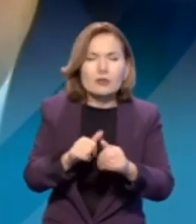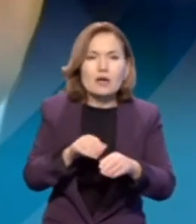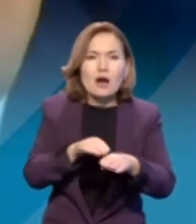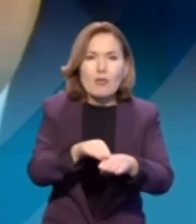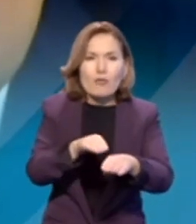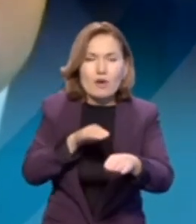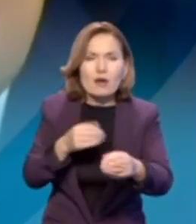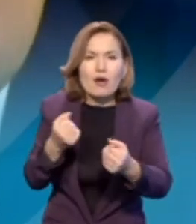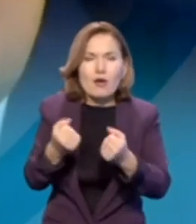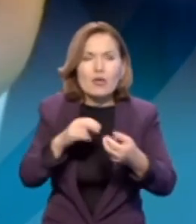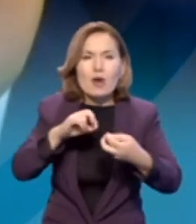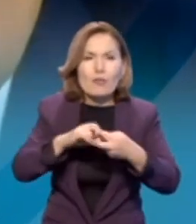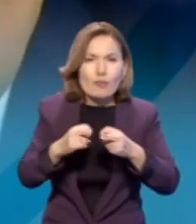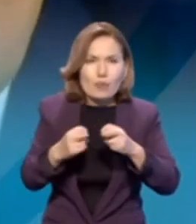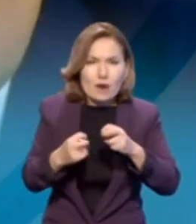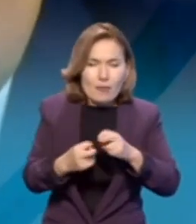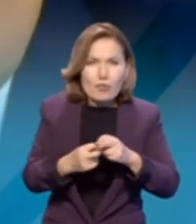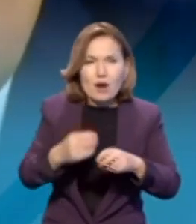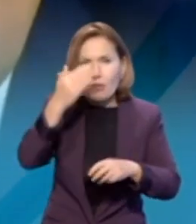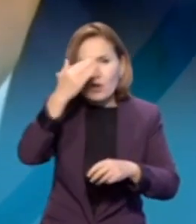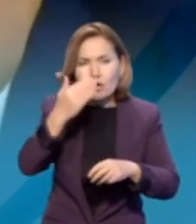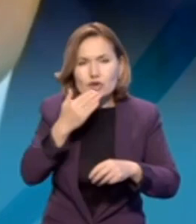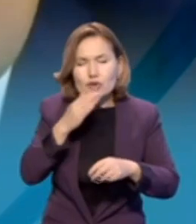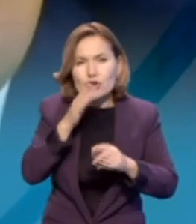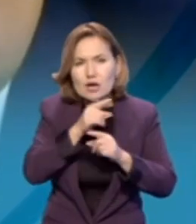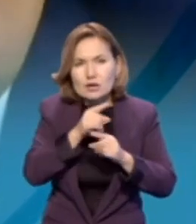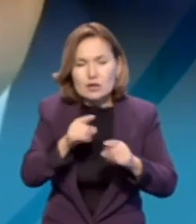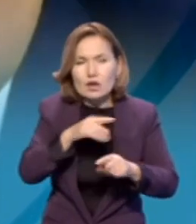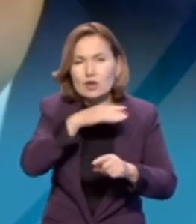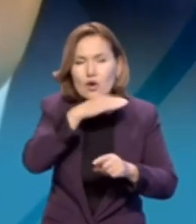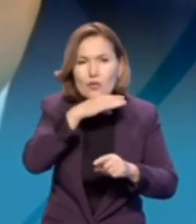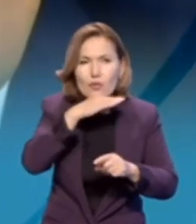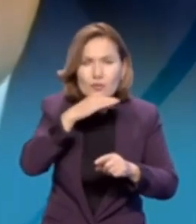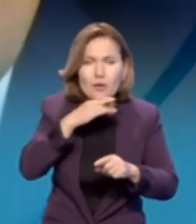кептелістердің проблемасы жаздыңғы уақытта, көктемде анық